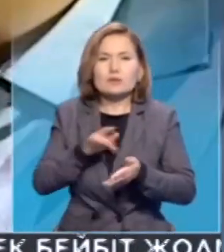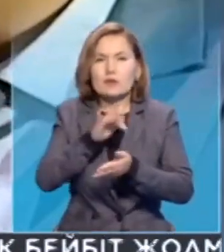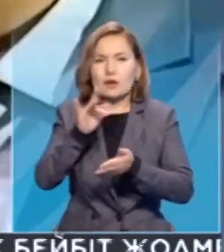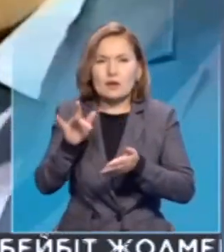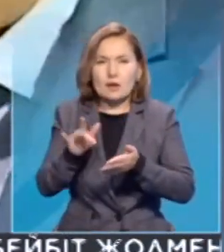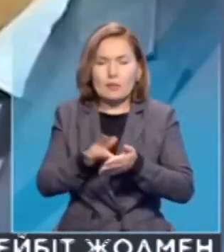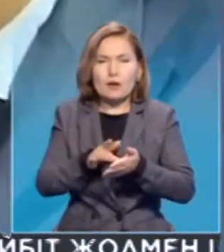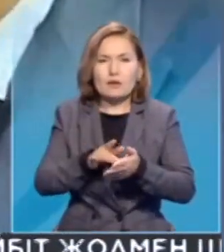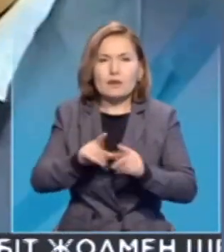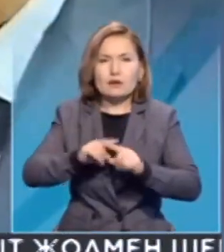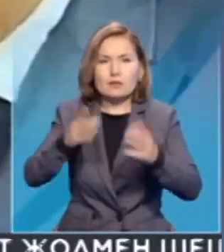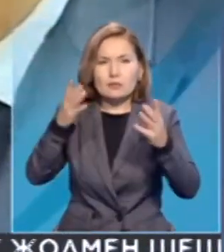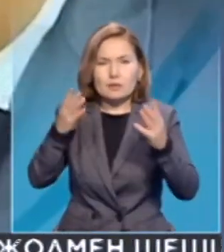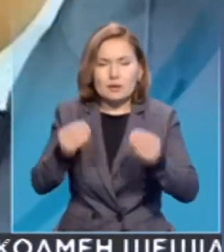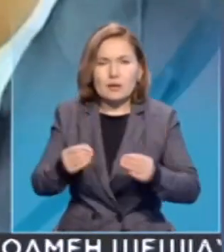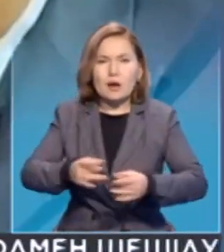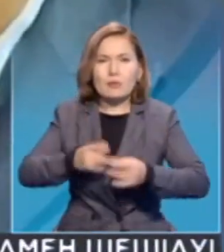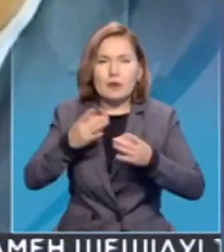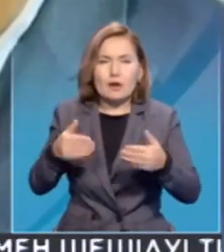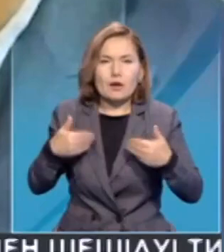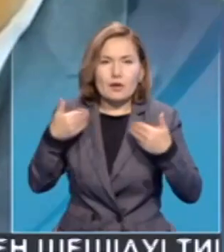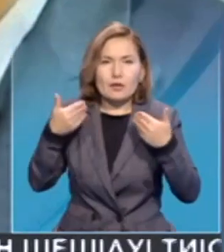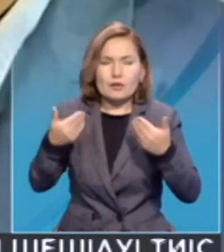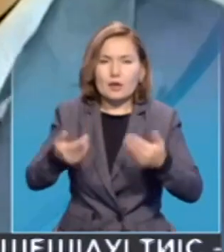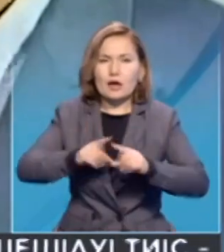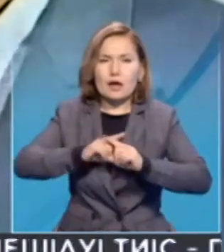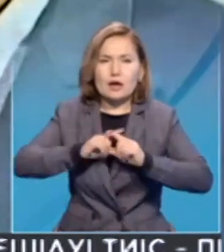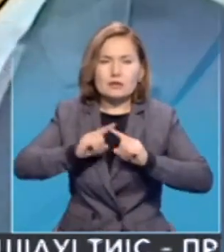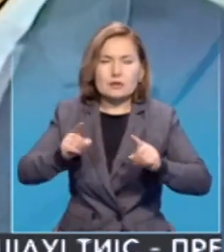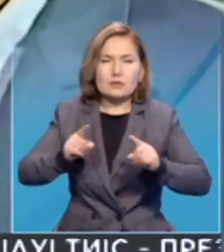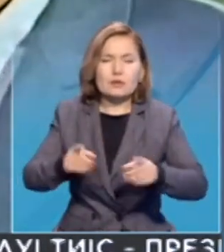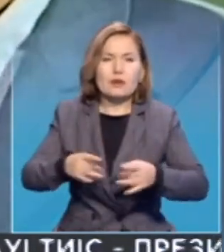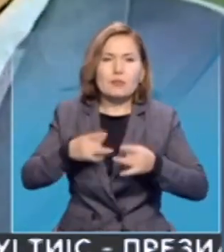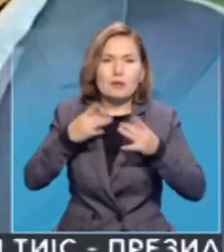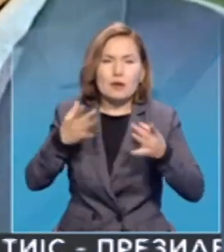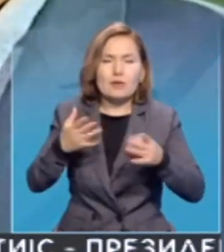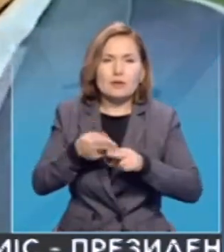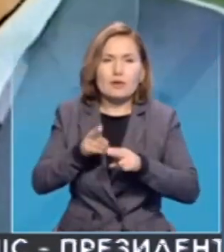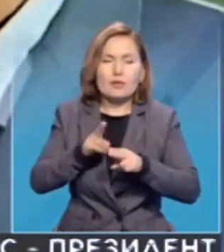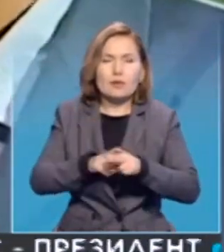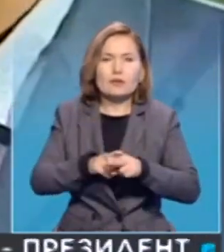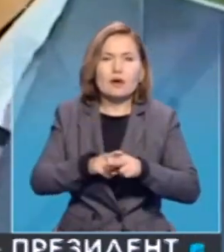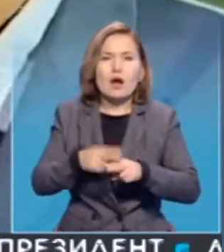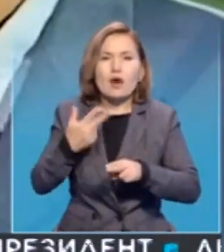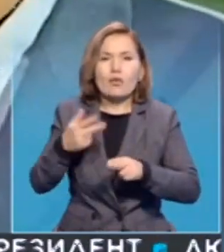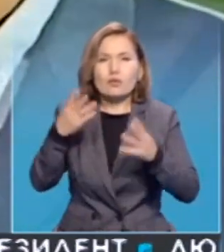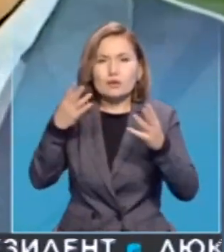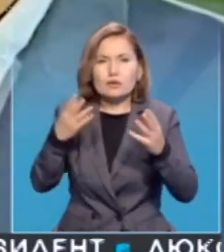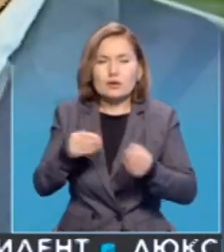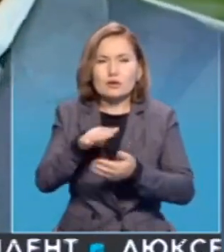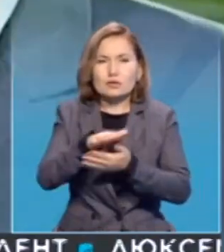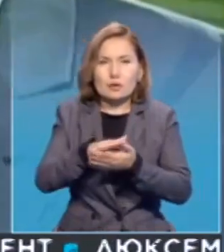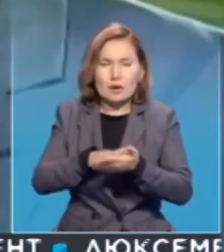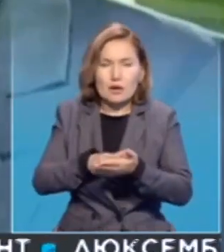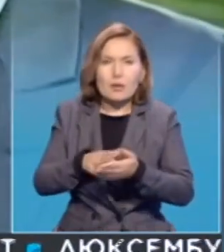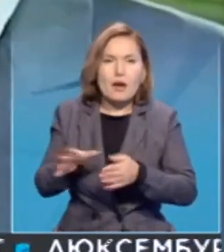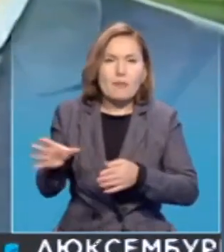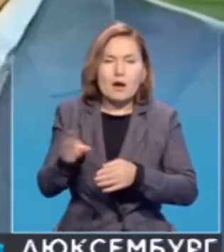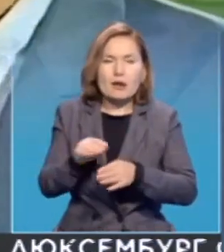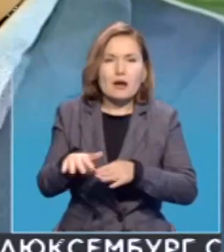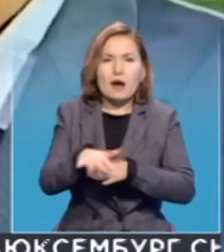мерекелік мерекесіне құттықтаймыз. Мереке өте керемет өтіп жатыр. 30 күнге созылған осындай іс шаралар барлығына куә болып келе